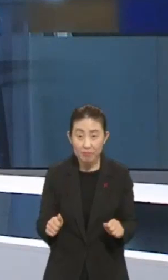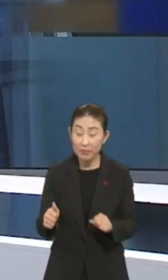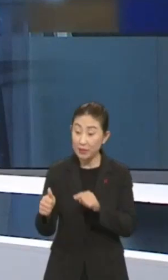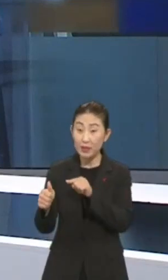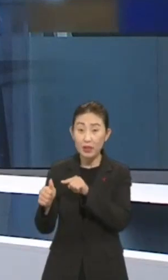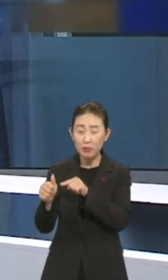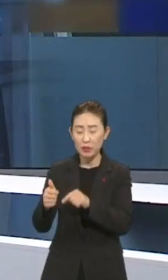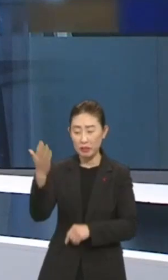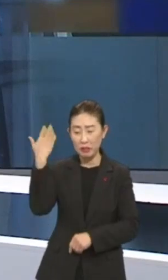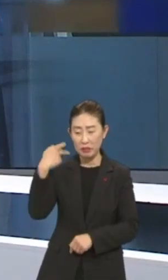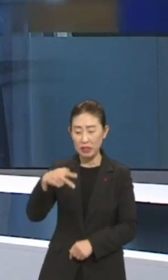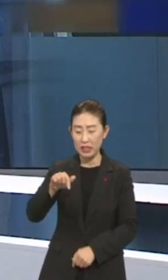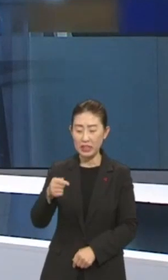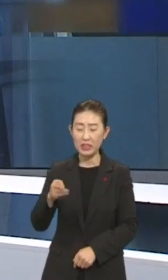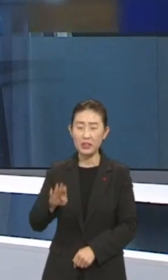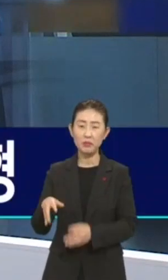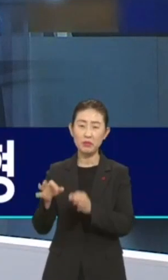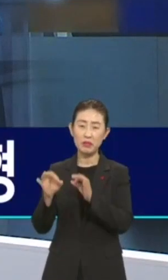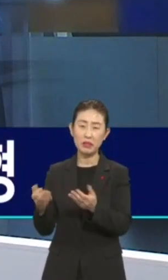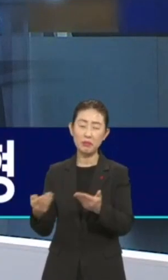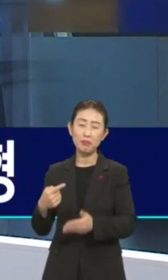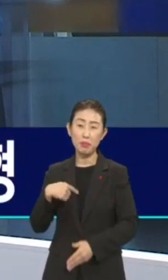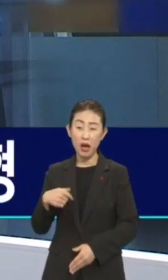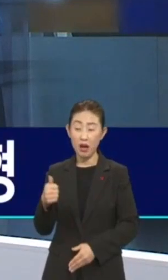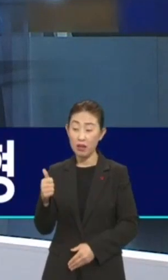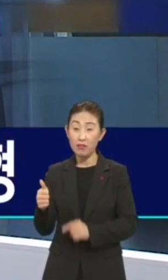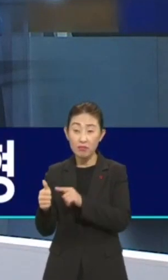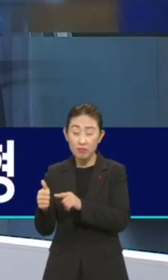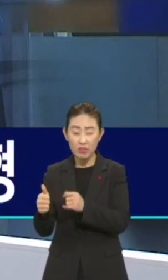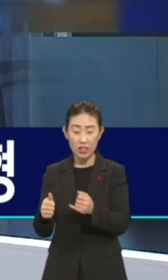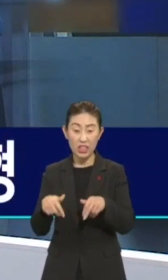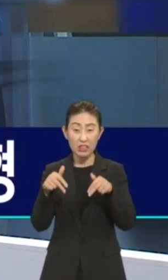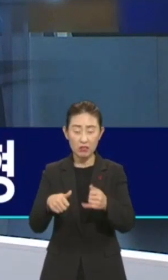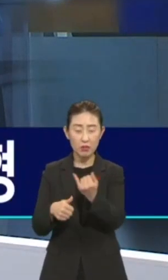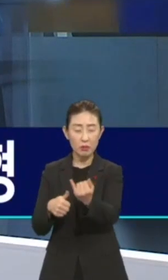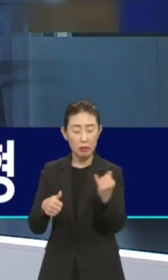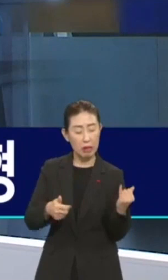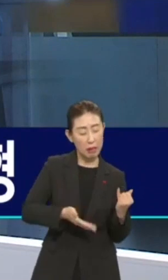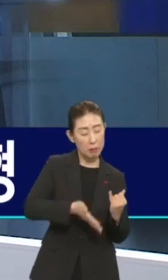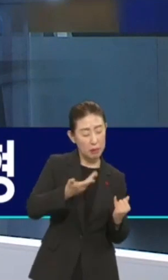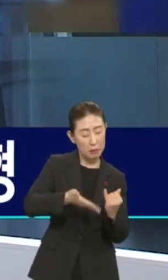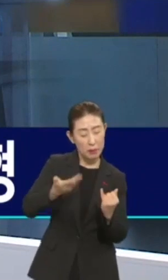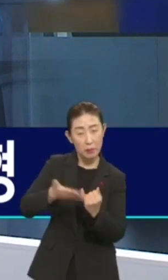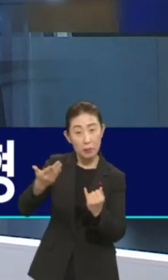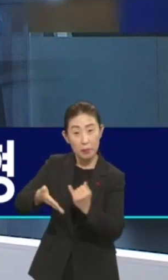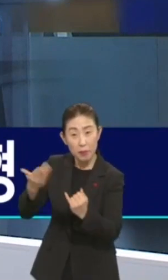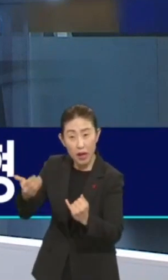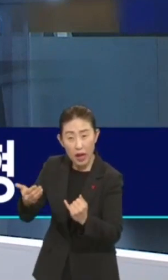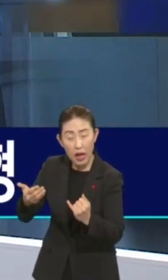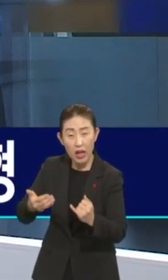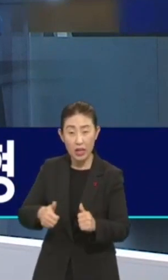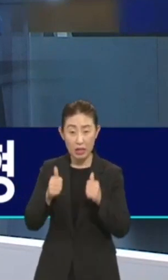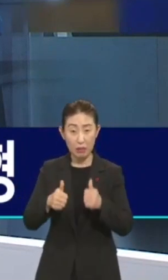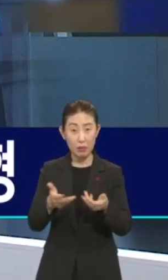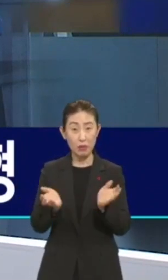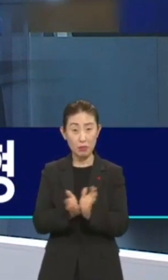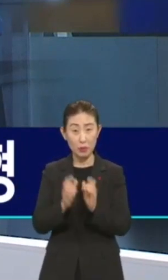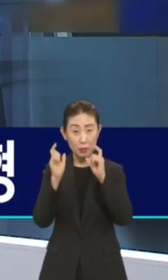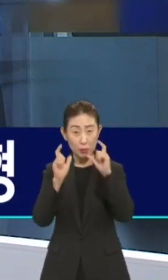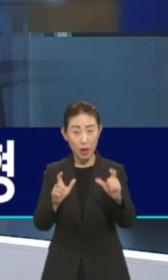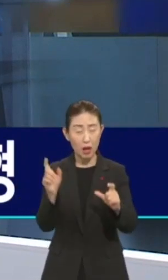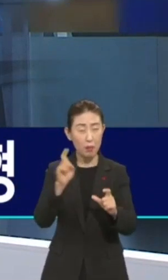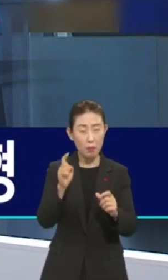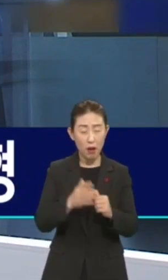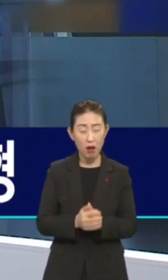여직원들을 추행한 혐의로 재판에 넘겨진 대전의 한 신협 간부에게 징역형의 집행 위해가 선고됐습니다 오빠가